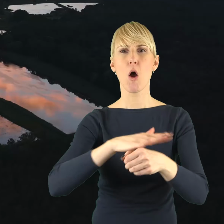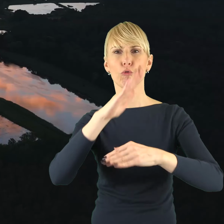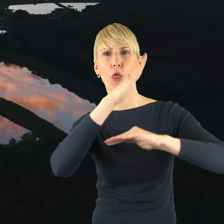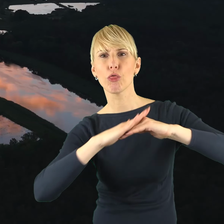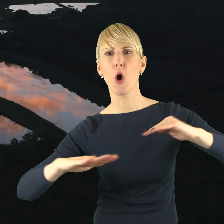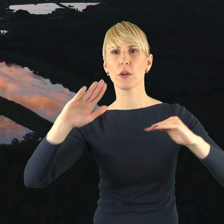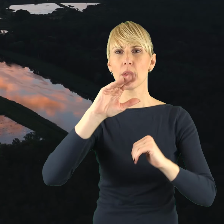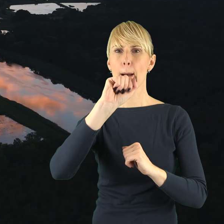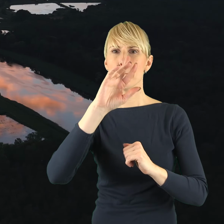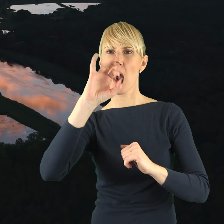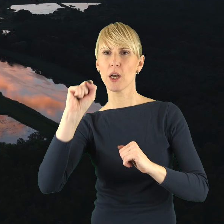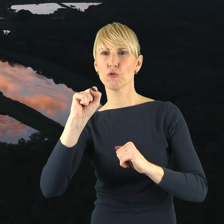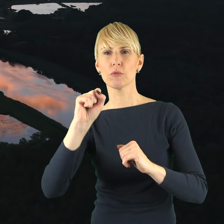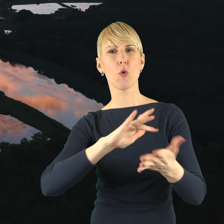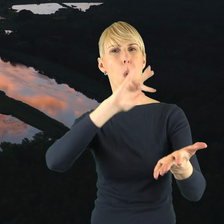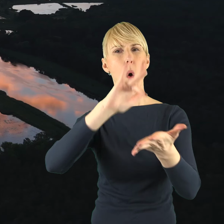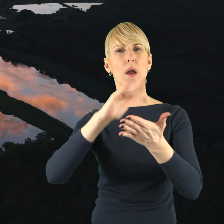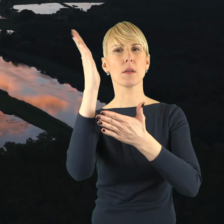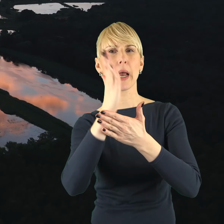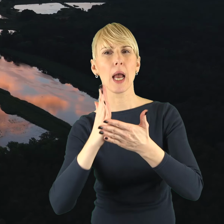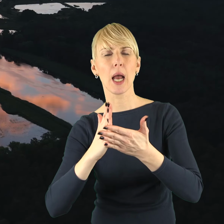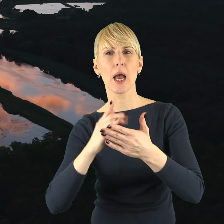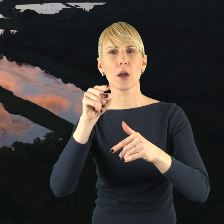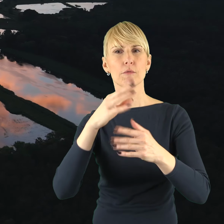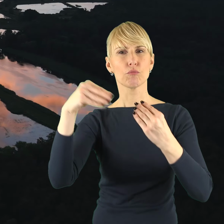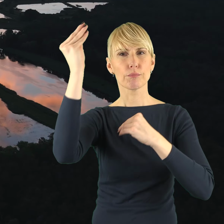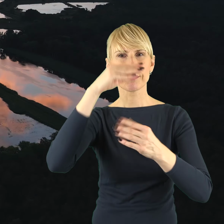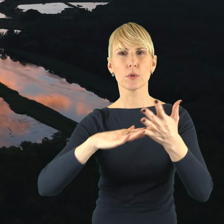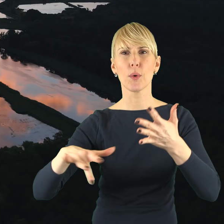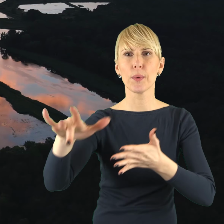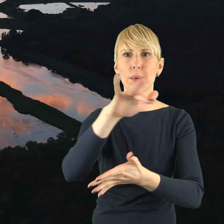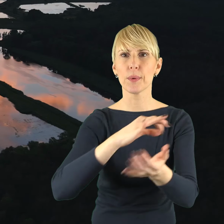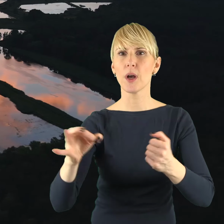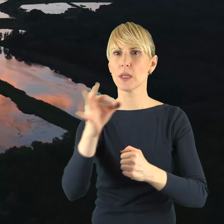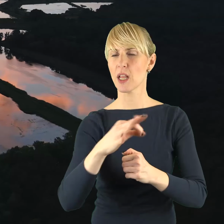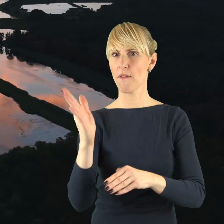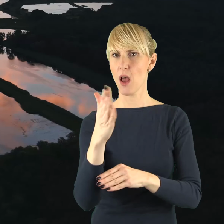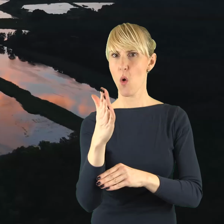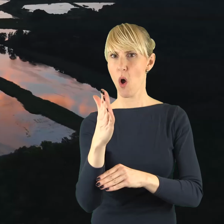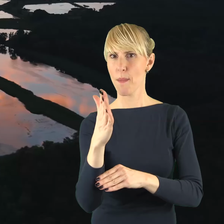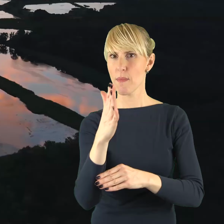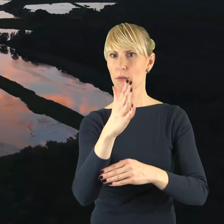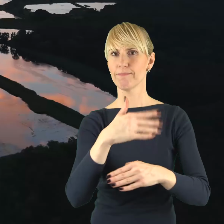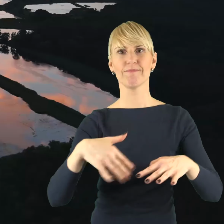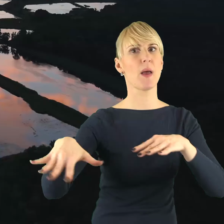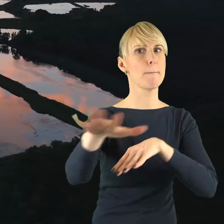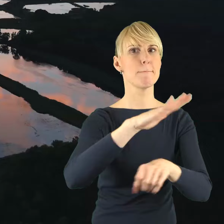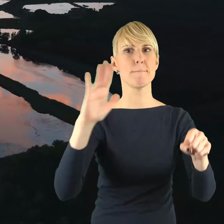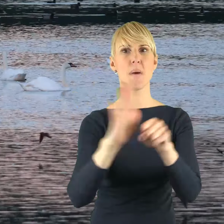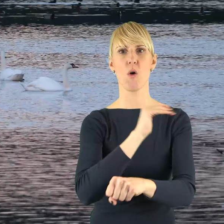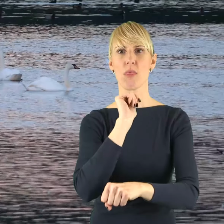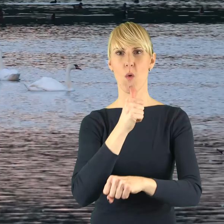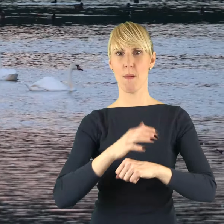Doliny Baryczy, jako regionu geograficznego z największym kompleksem stawów rybnych w Europie.